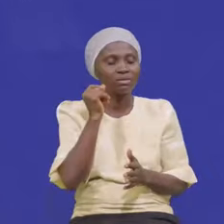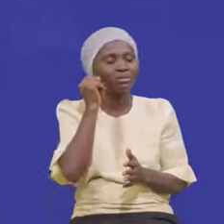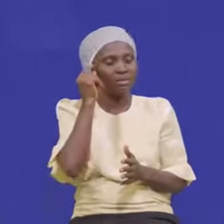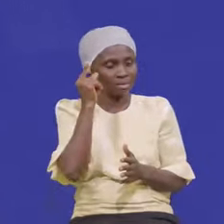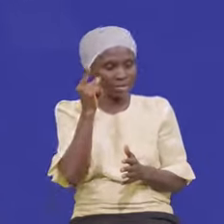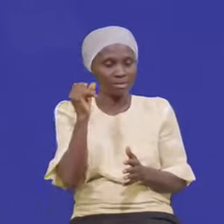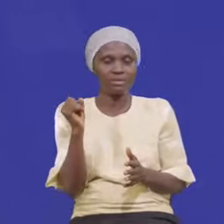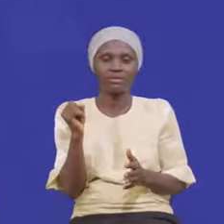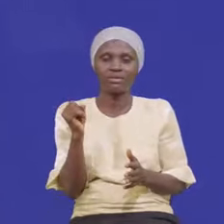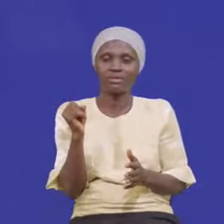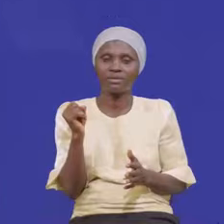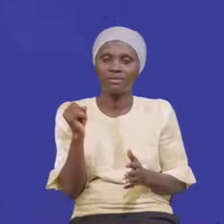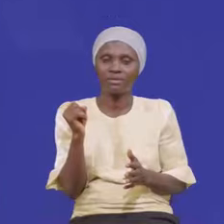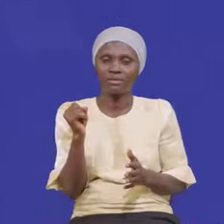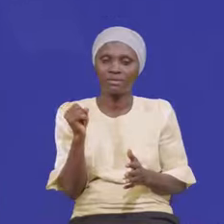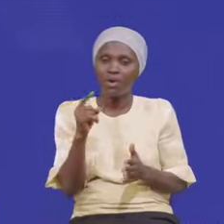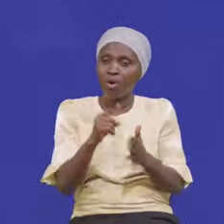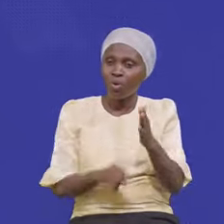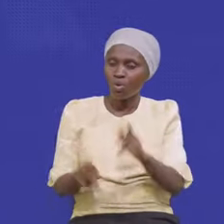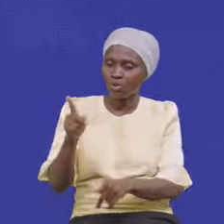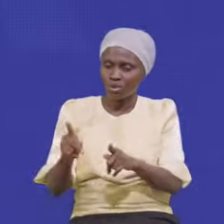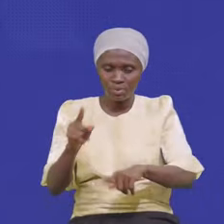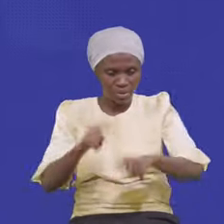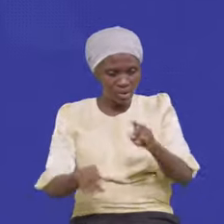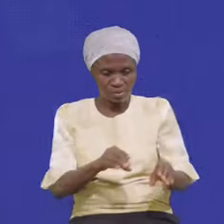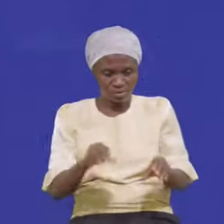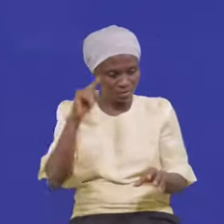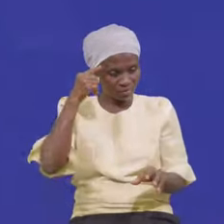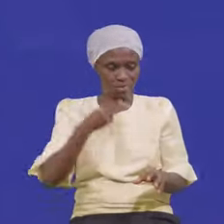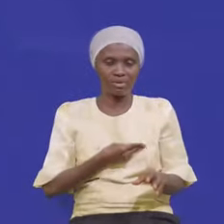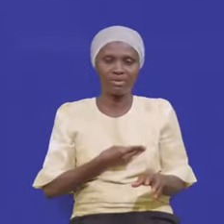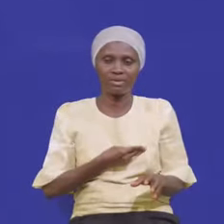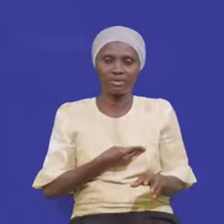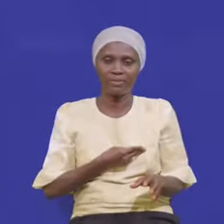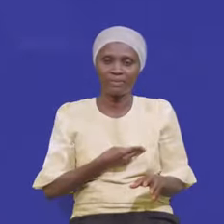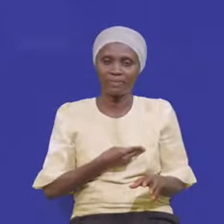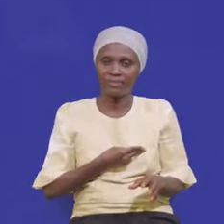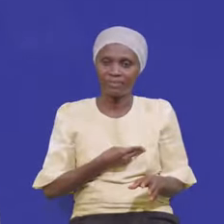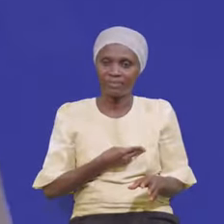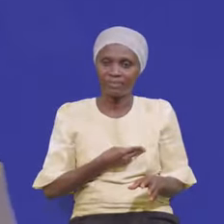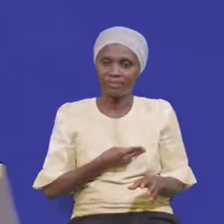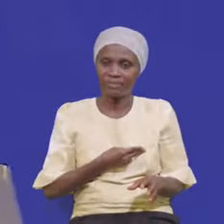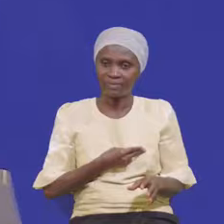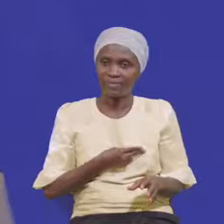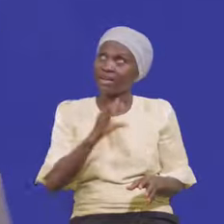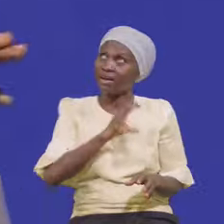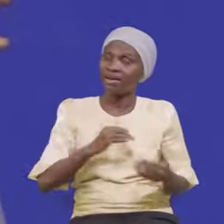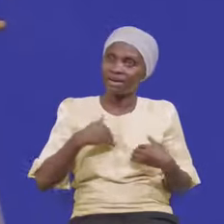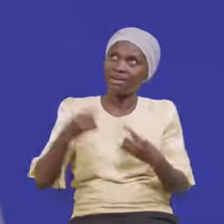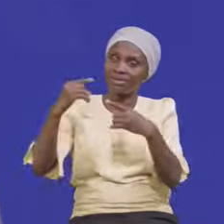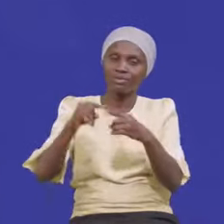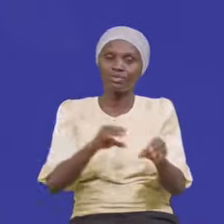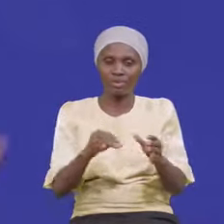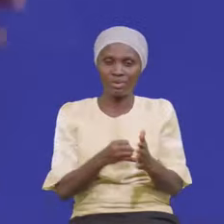understands, నరుడు అర్థం చేసుకున్నాడు, what people could not do for us, ప్రజలు మన కోసం ఏమి చేయలేరు అర్థం చేసుకున్నారు, has come to do, ఆ